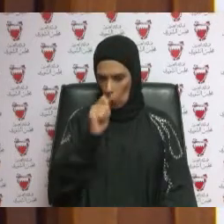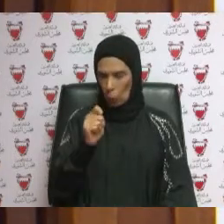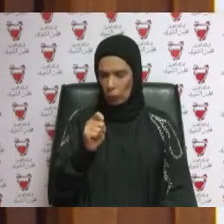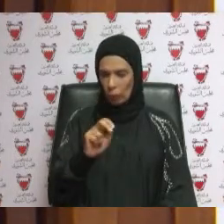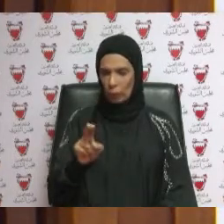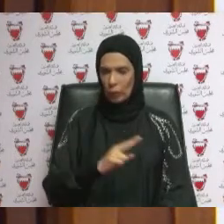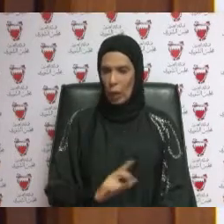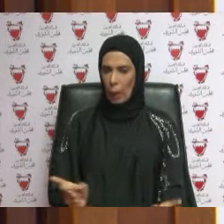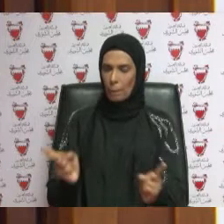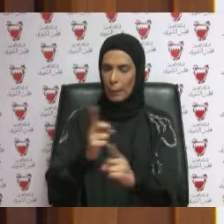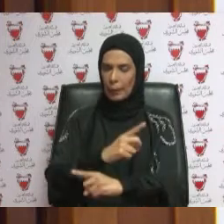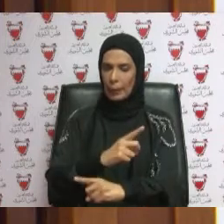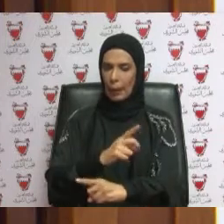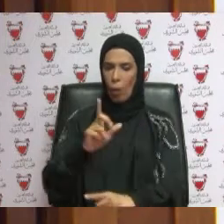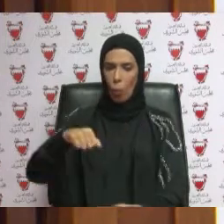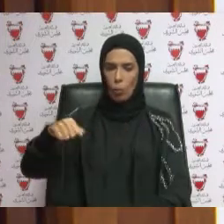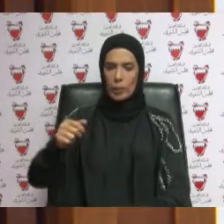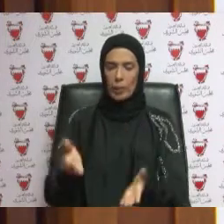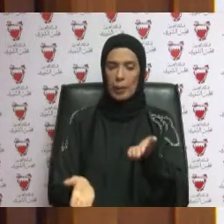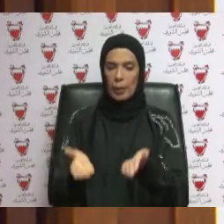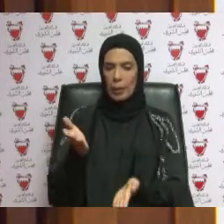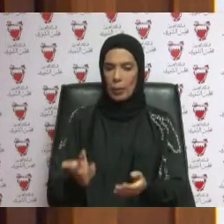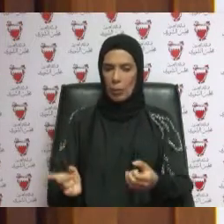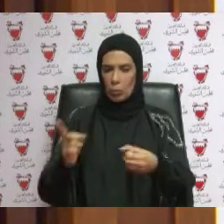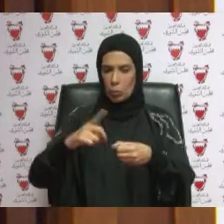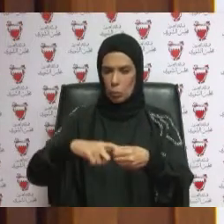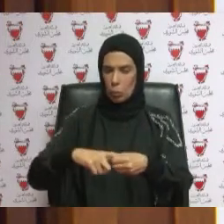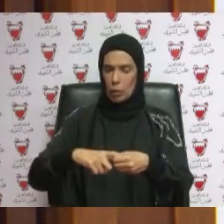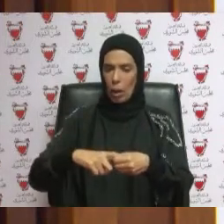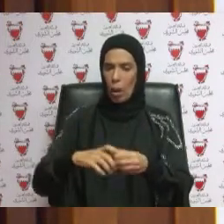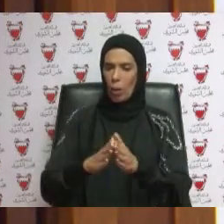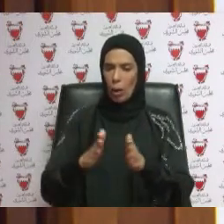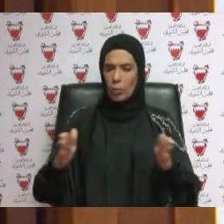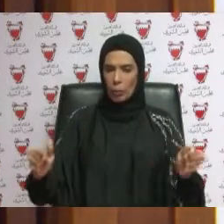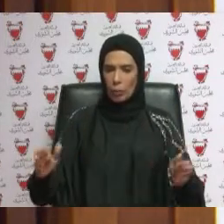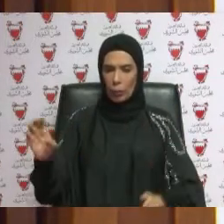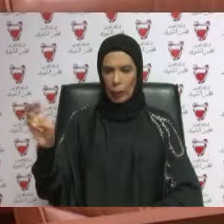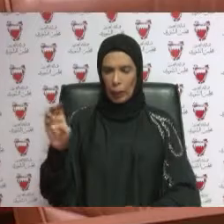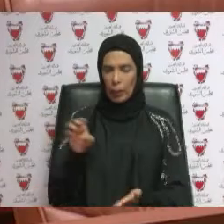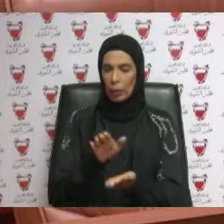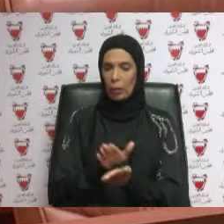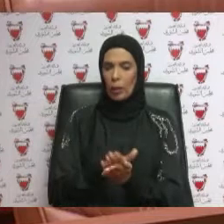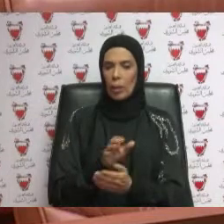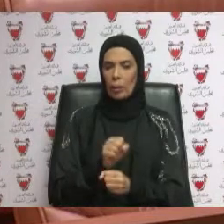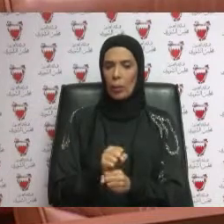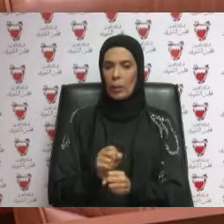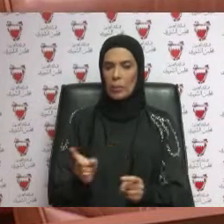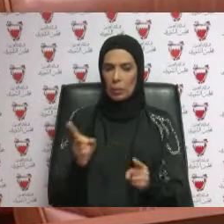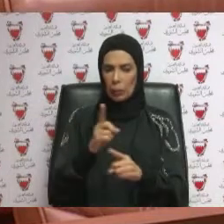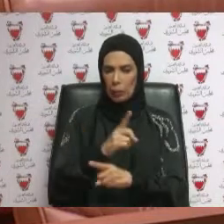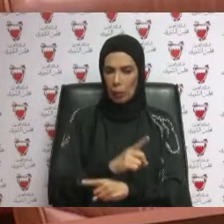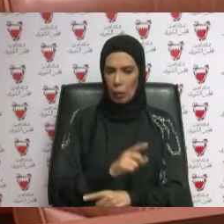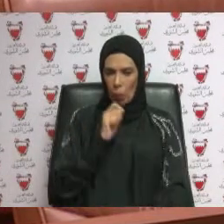وزارة العدل. التعاون الكبير ما بين القطاع الخاص لتطبيق هذا باستبدال العقوبة